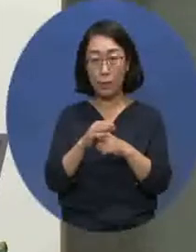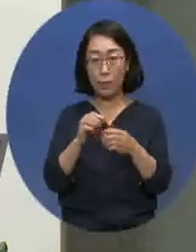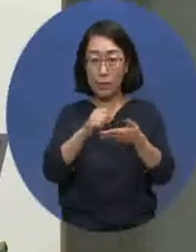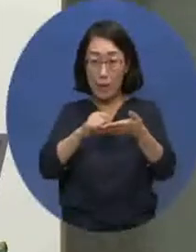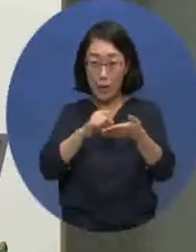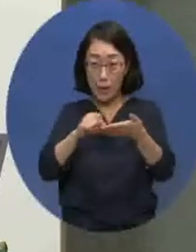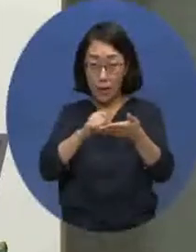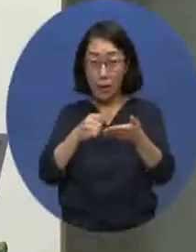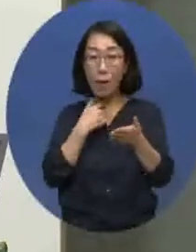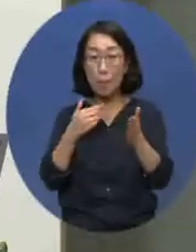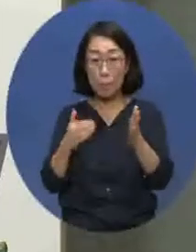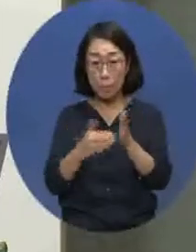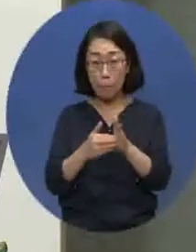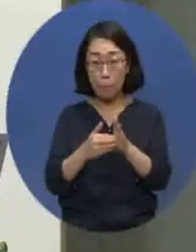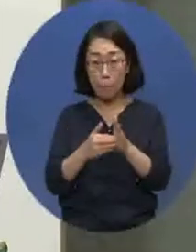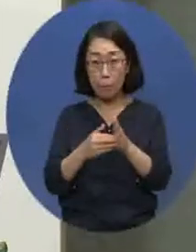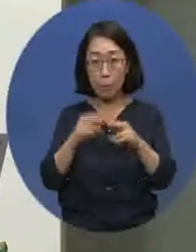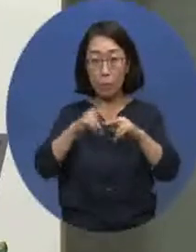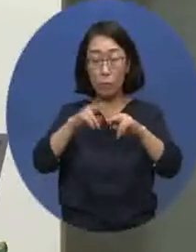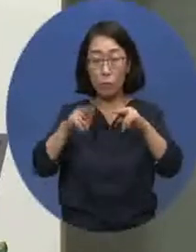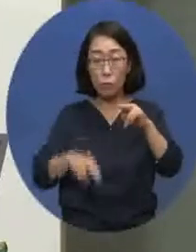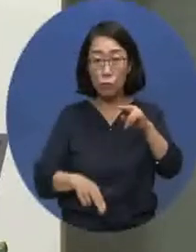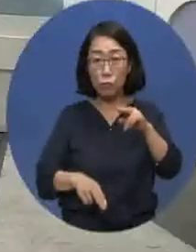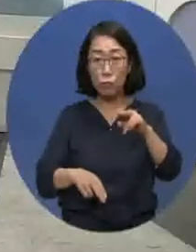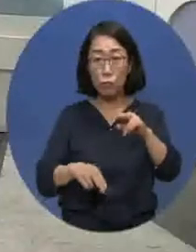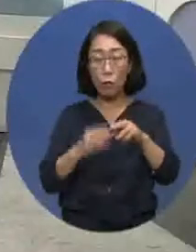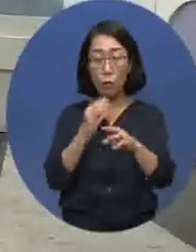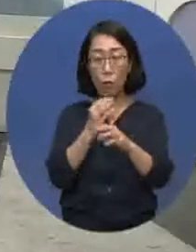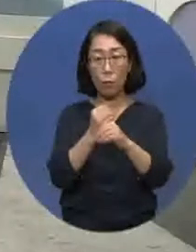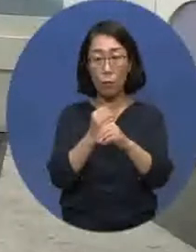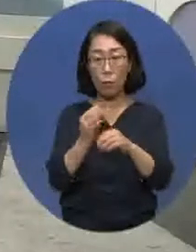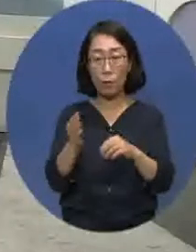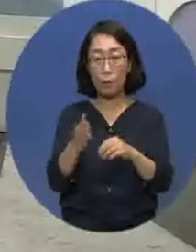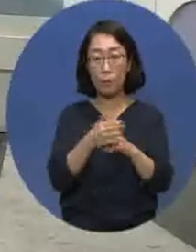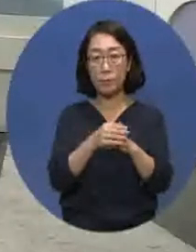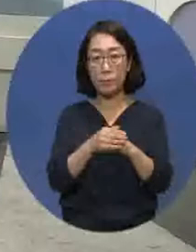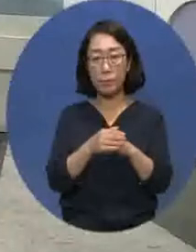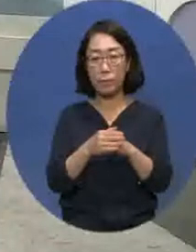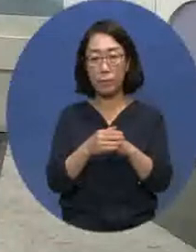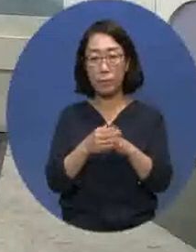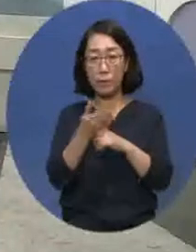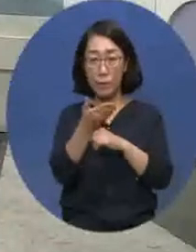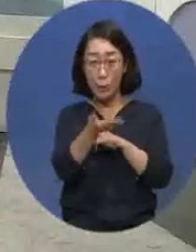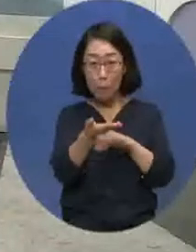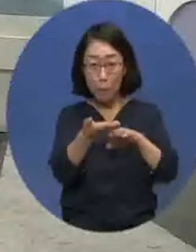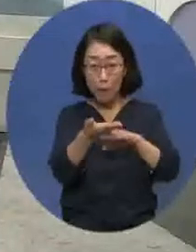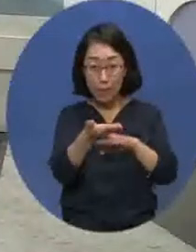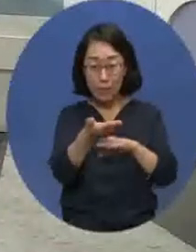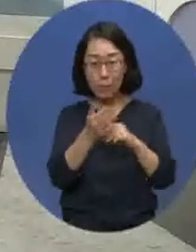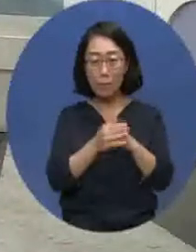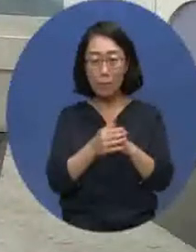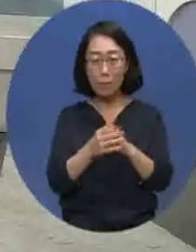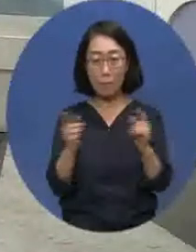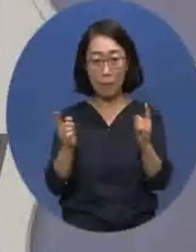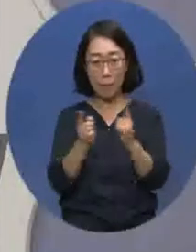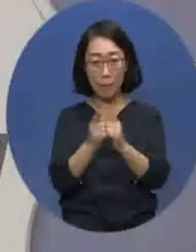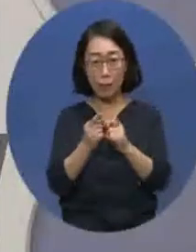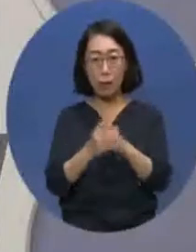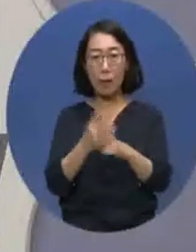를 9만 도심지 간 지 얼마나 됐어요 제가 선배님을 방송국에서 밴 것이